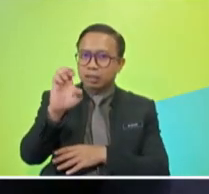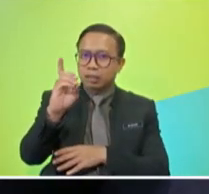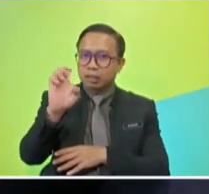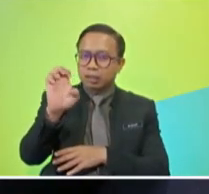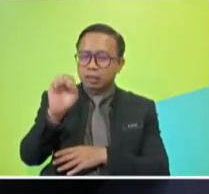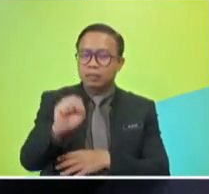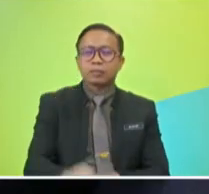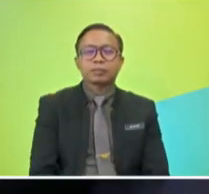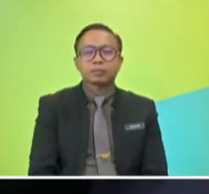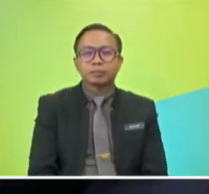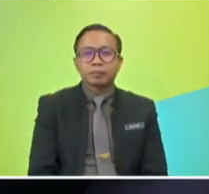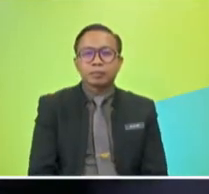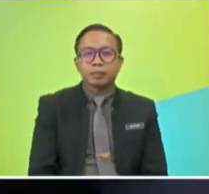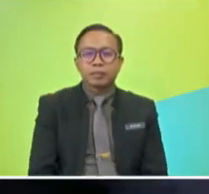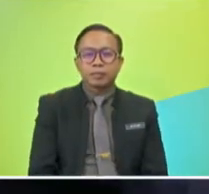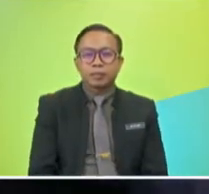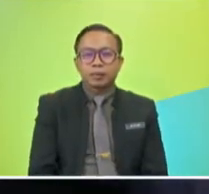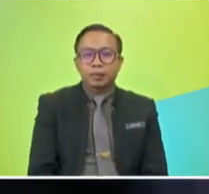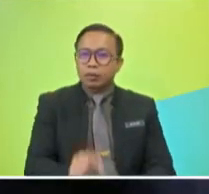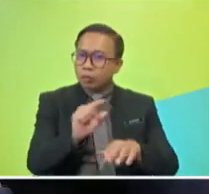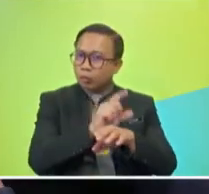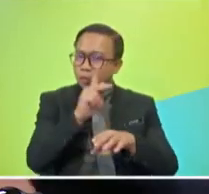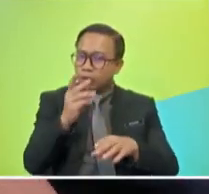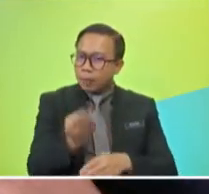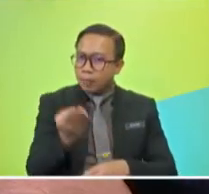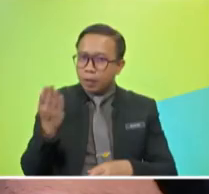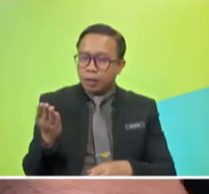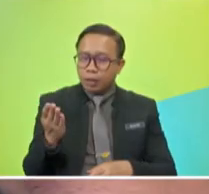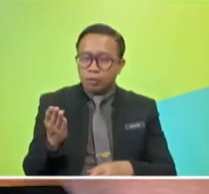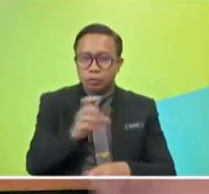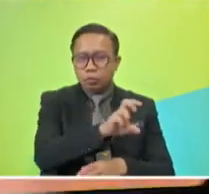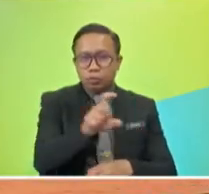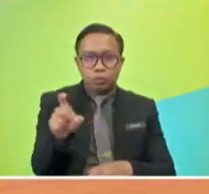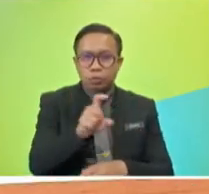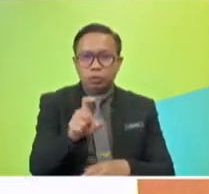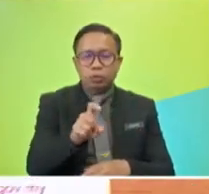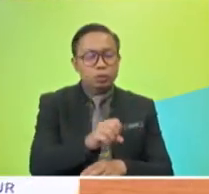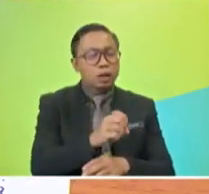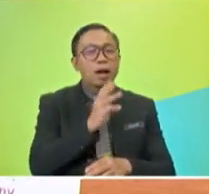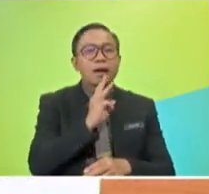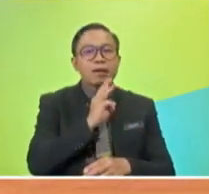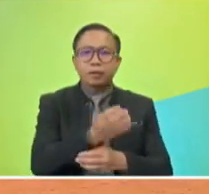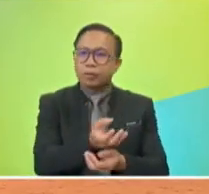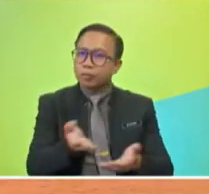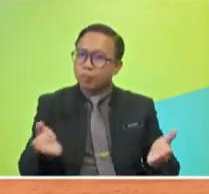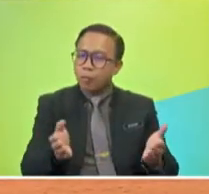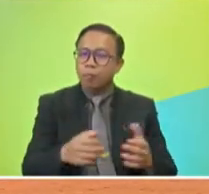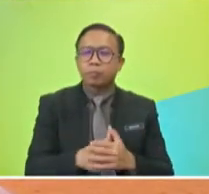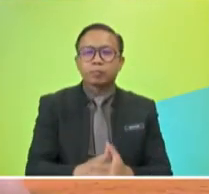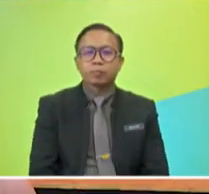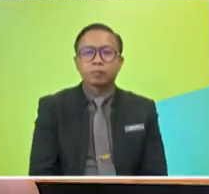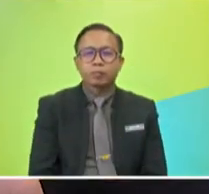yang kita nampak lihat juga nampak tak gunakan bahan pembunuh jentik-jentik dalam bekas tabungan air ah itu dia